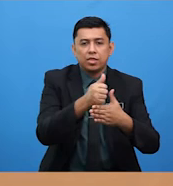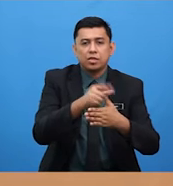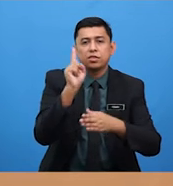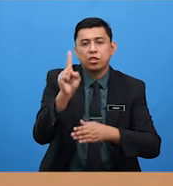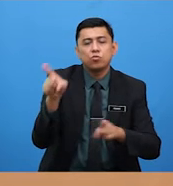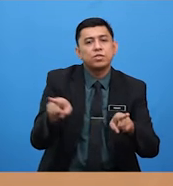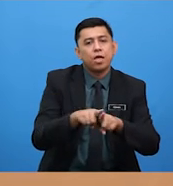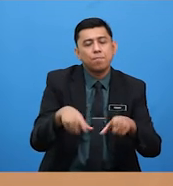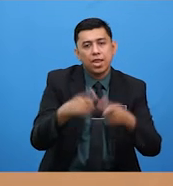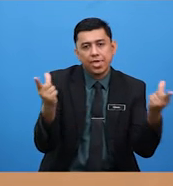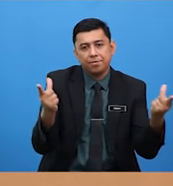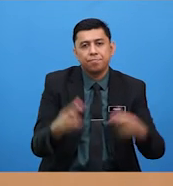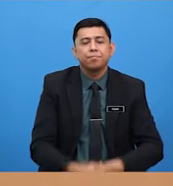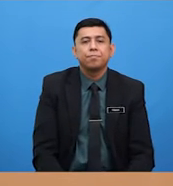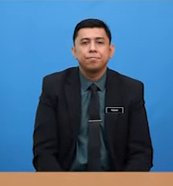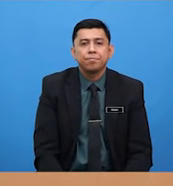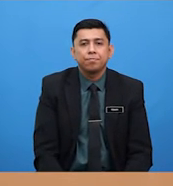lain.